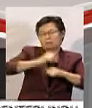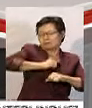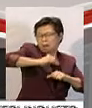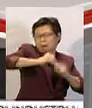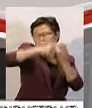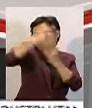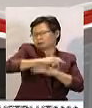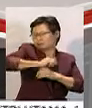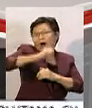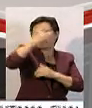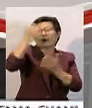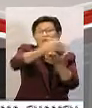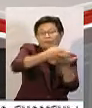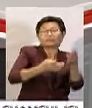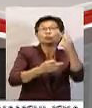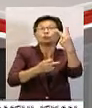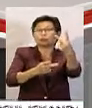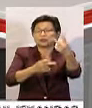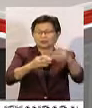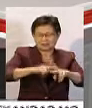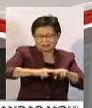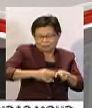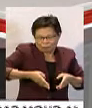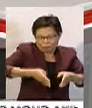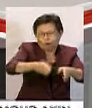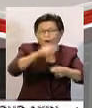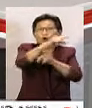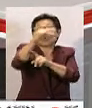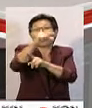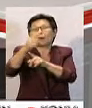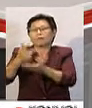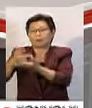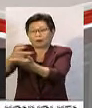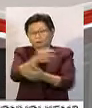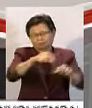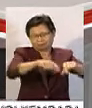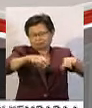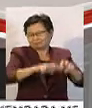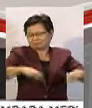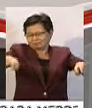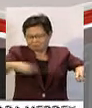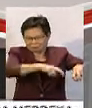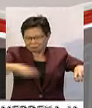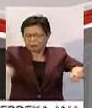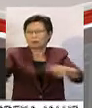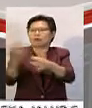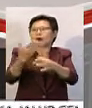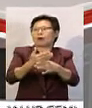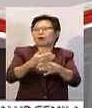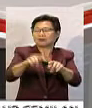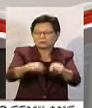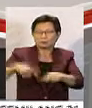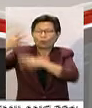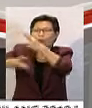projek tersebut kerana fasa dua rangkaian kereta api laluan Gombak ke Pelabuhan Klang dibimbangi menjejaskan permohonan tapak